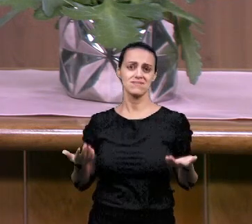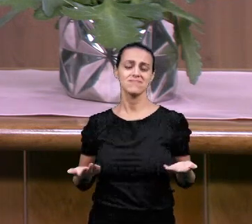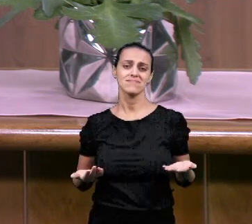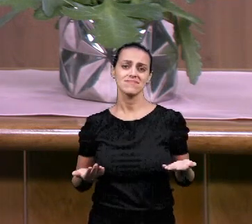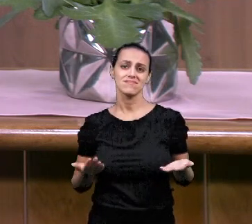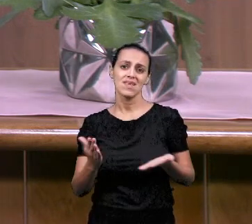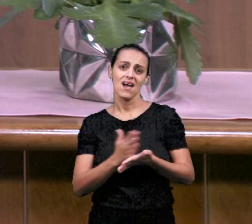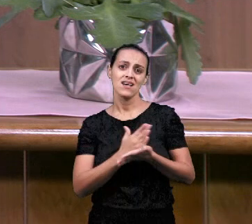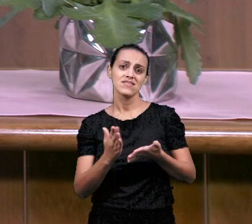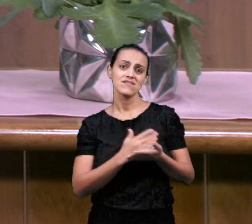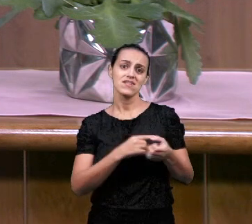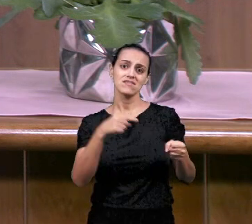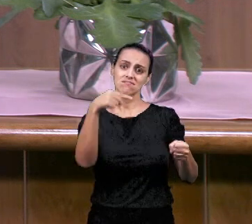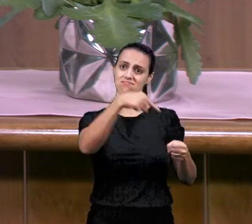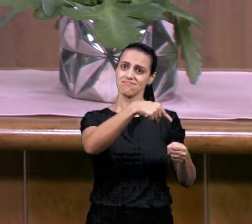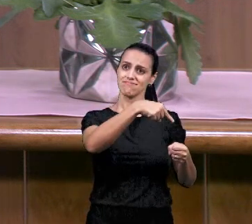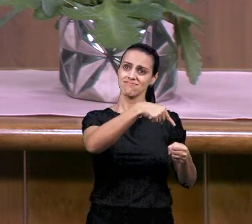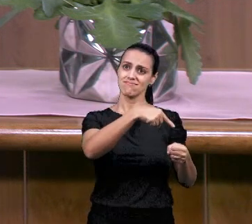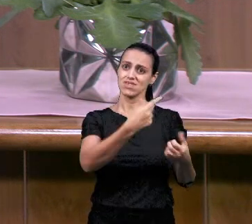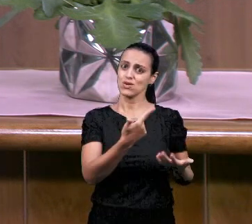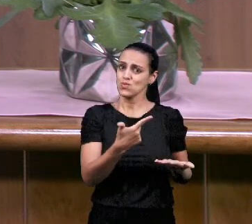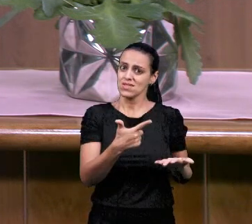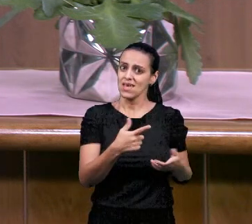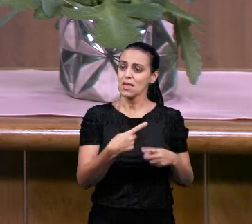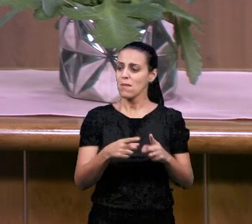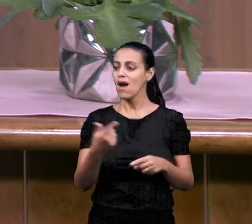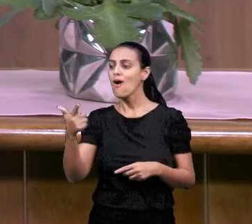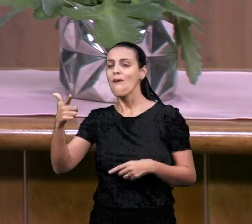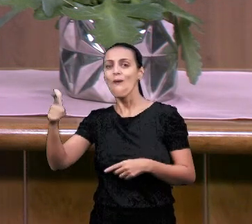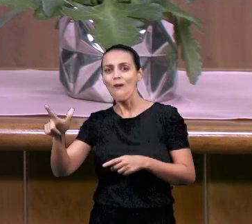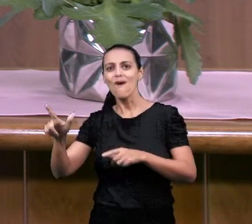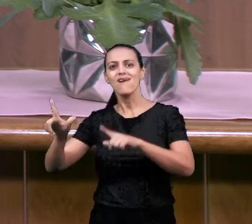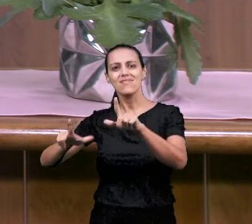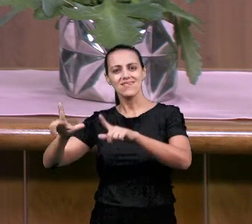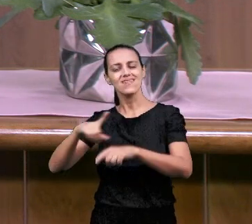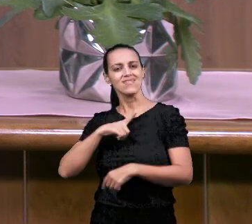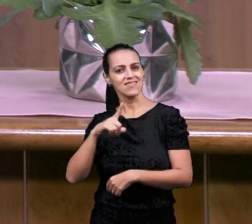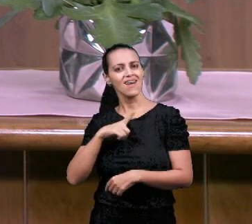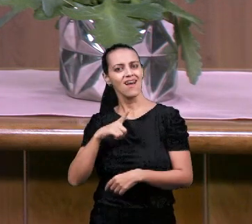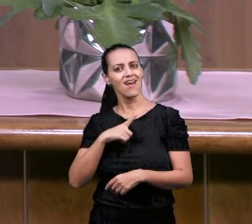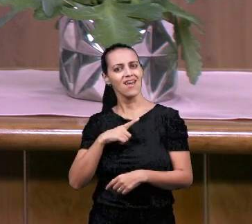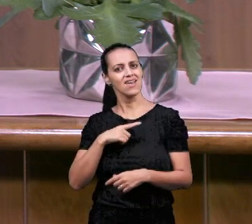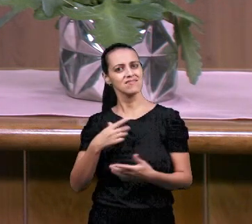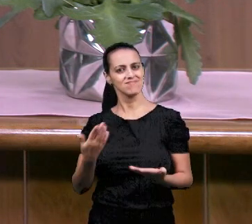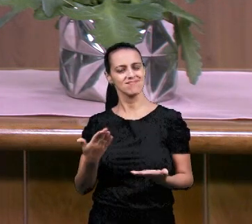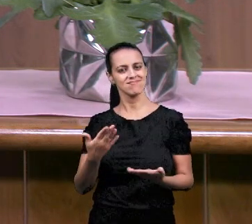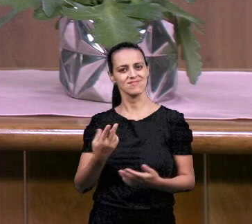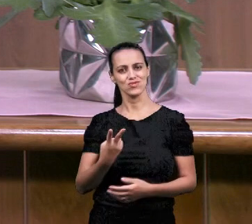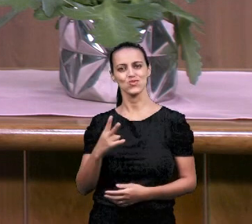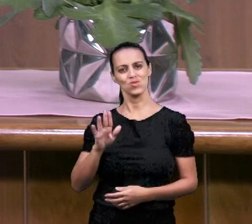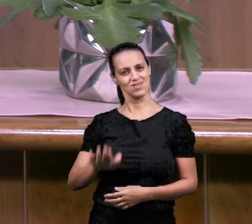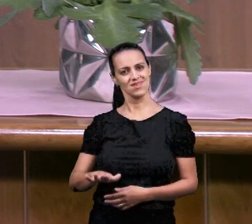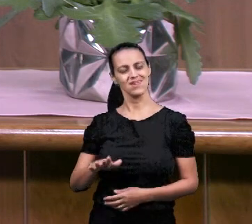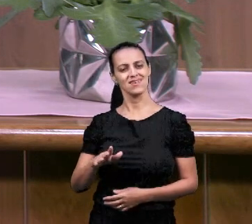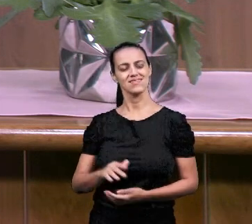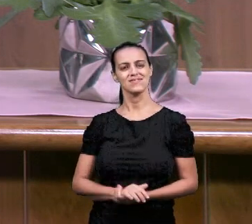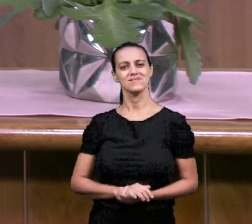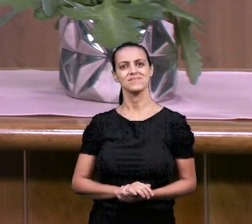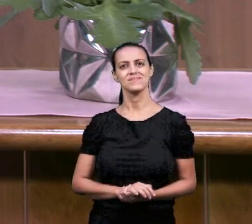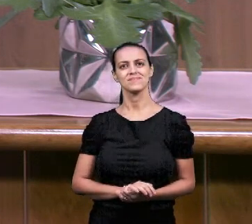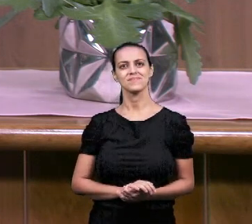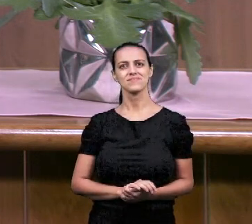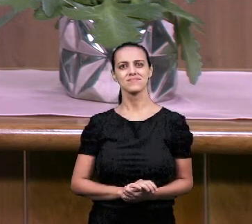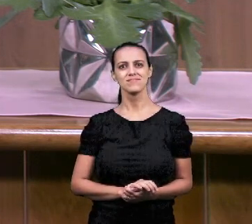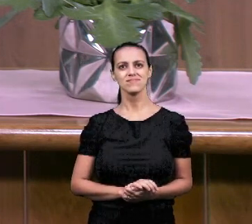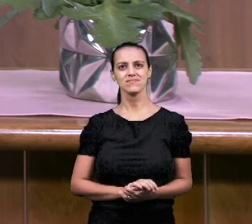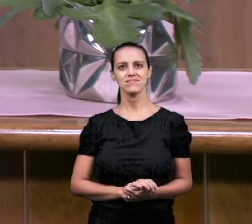à Rede TV. Peut-être dans votre ville, cette chaîne Rede TV n'arrive pas, mais cette autre, Rede Métropolitaine, arrive.